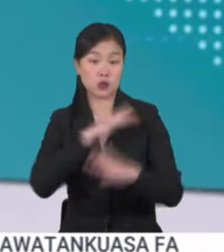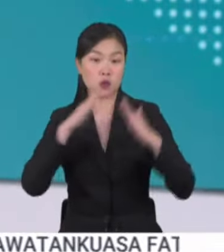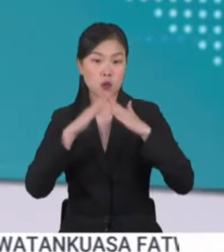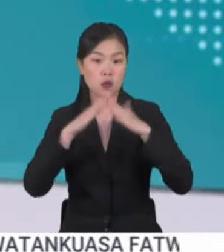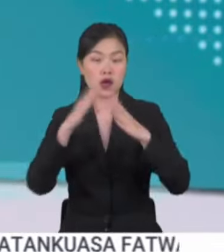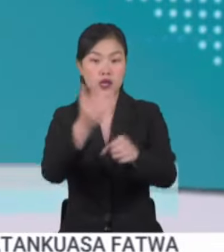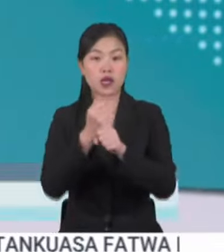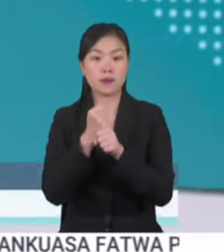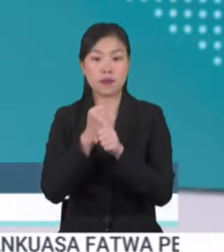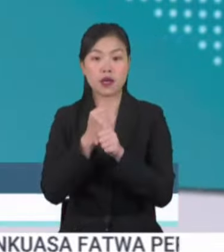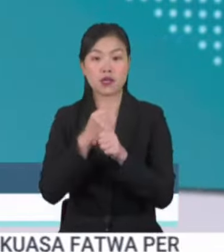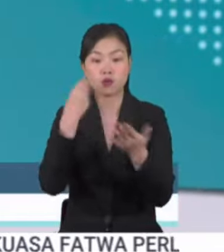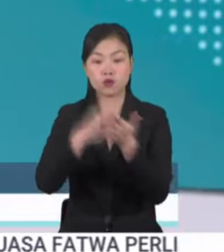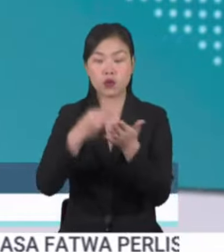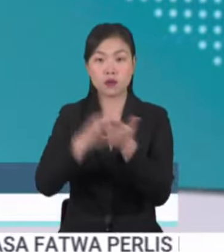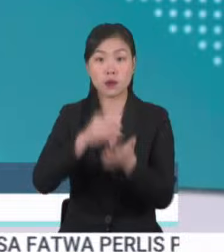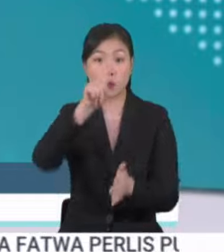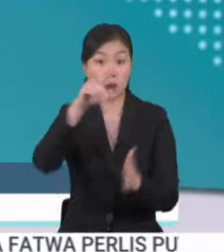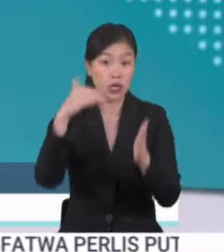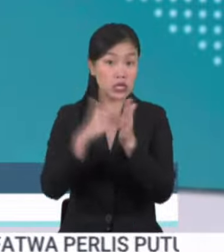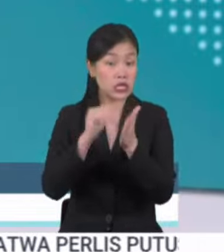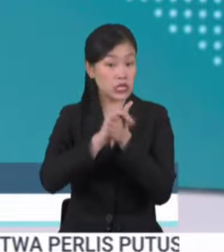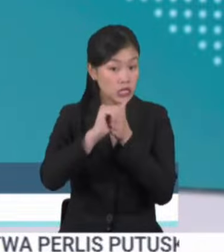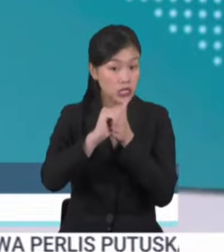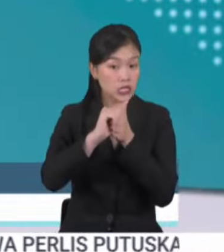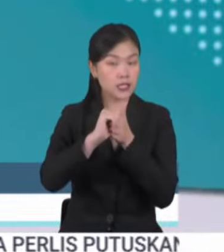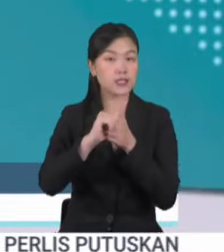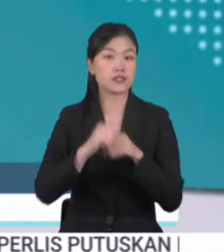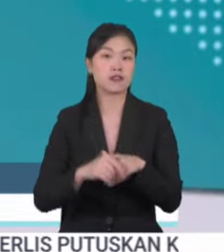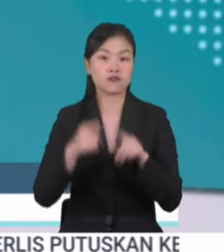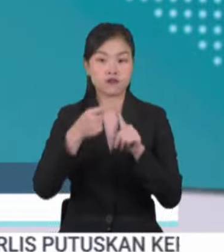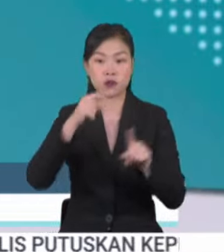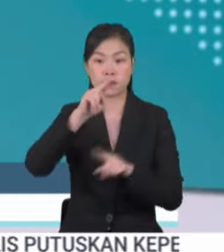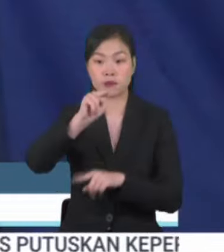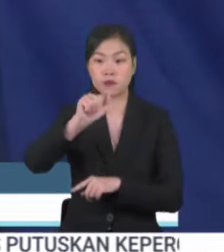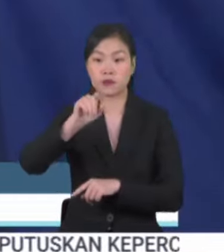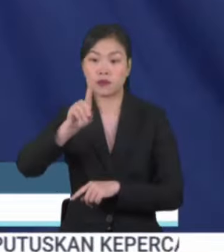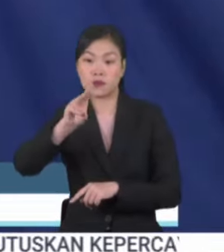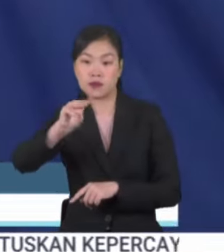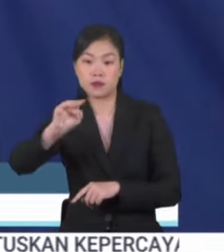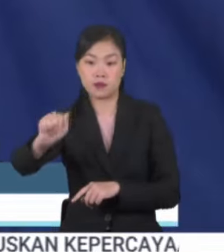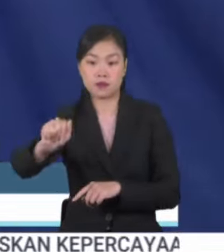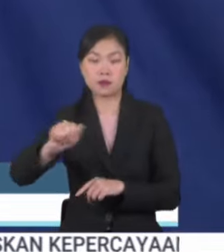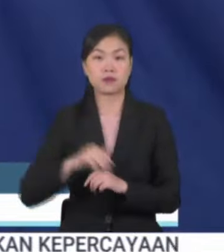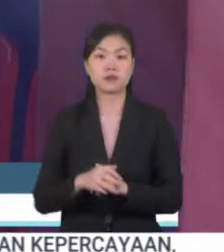ehsan RM1,000 daripada Kerajaan Persekutuan menerusi NADMA.